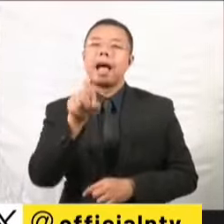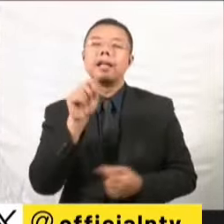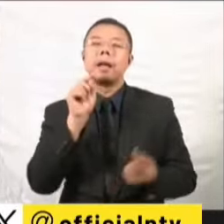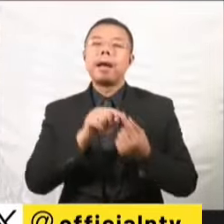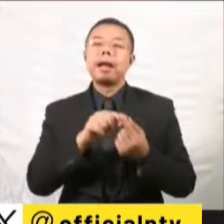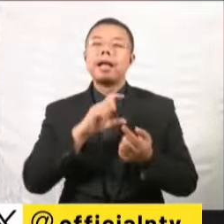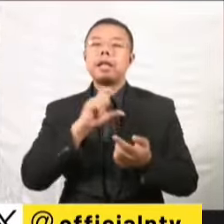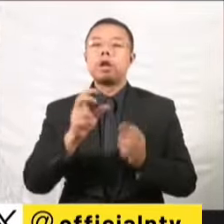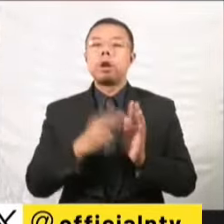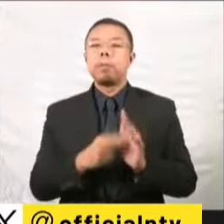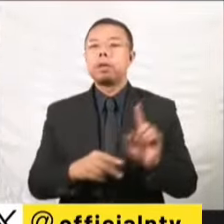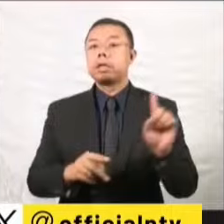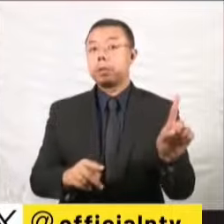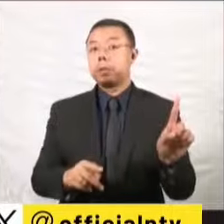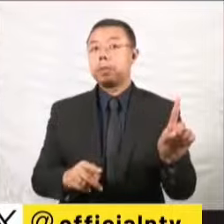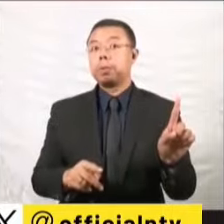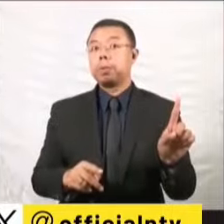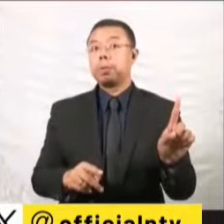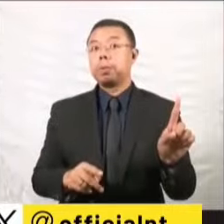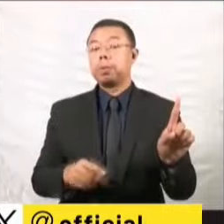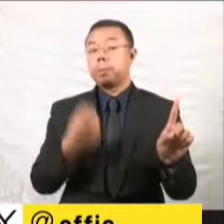kepada nomor